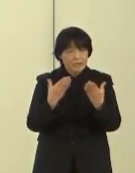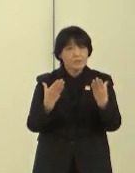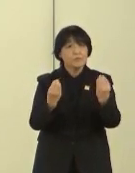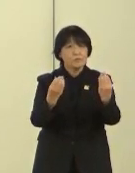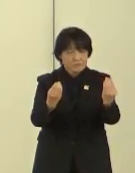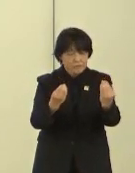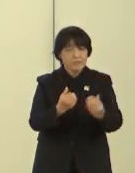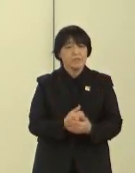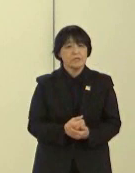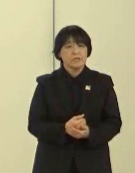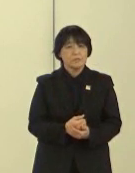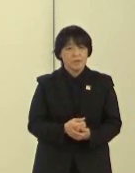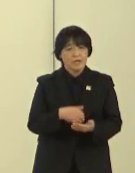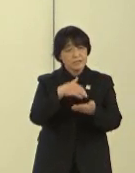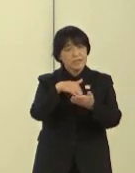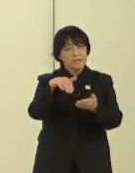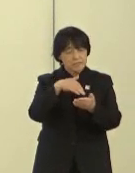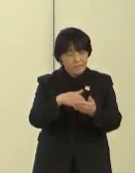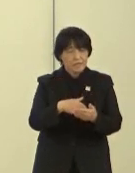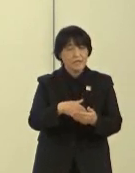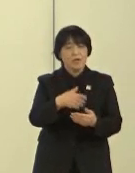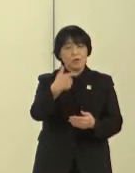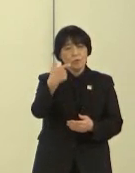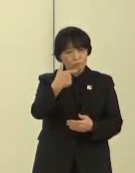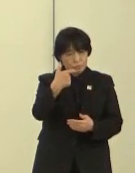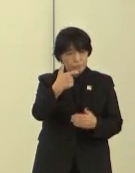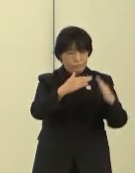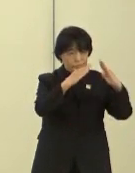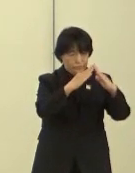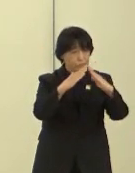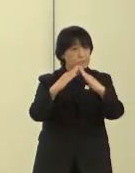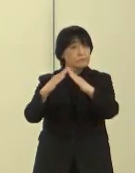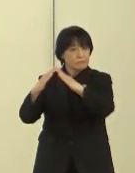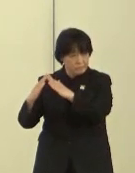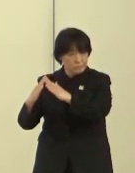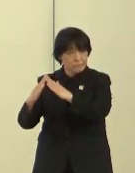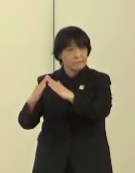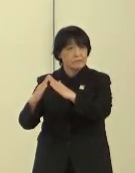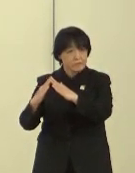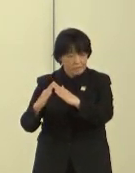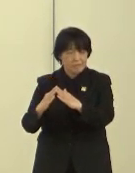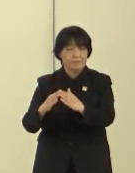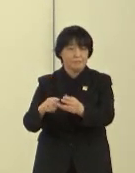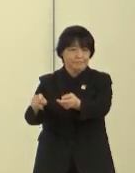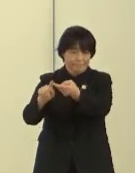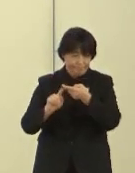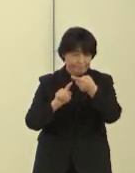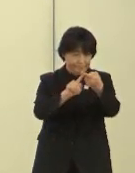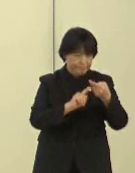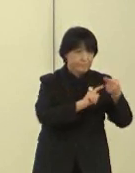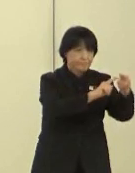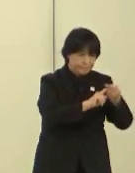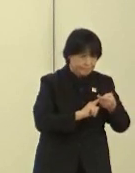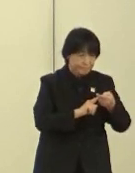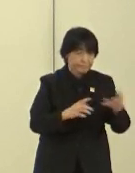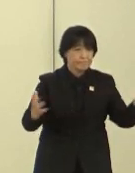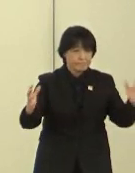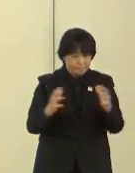でに60万件近い方からの申請返送をいただいているという状況であります。順